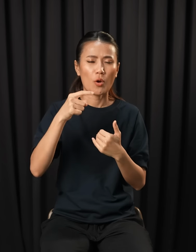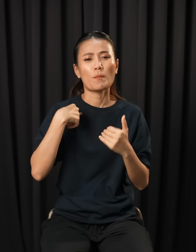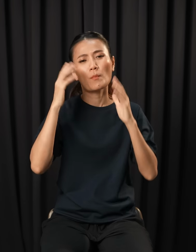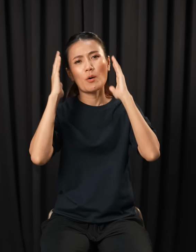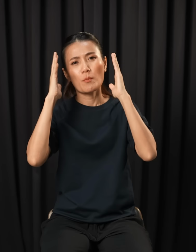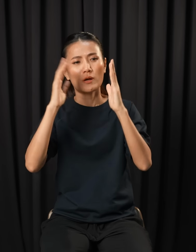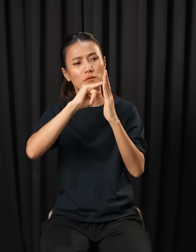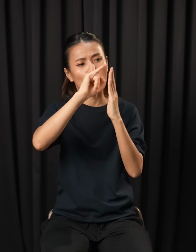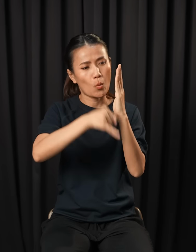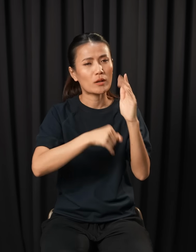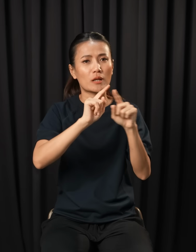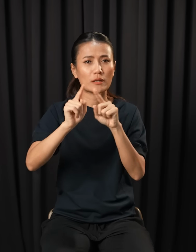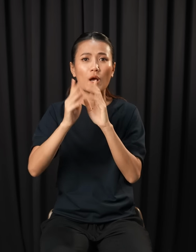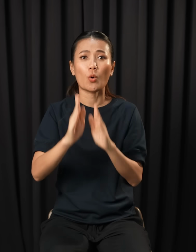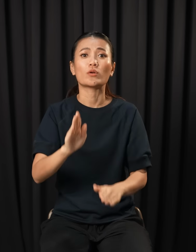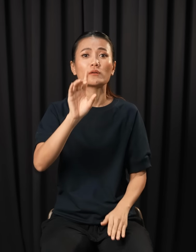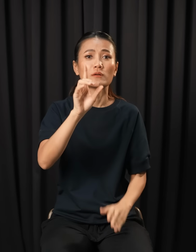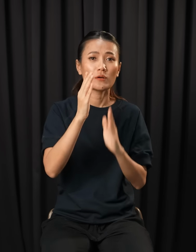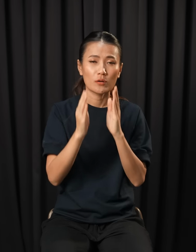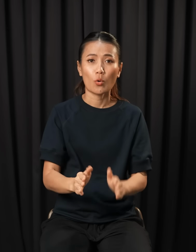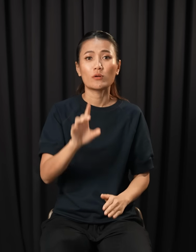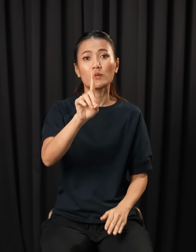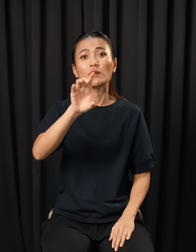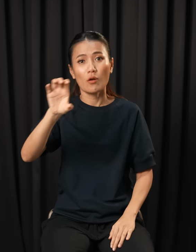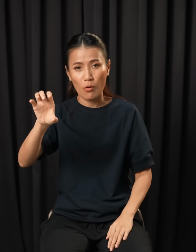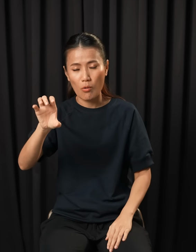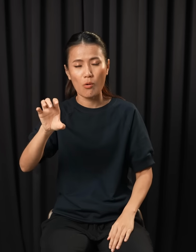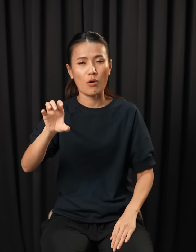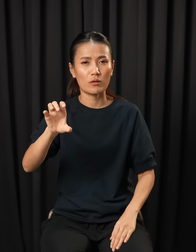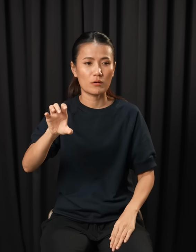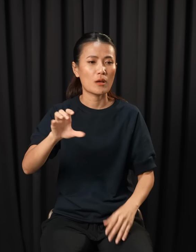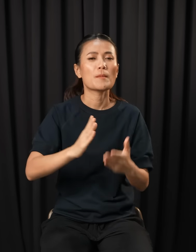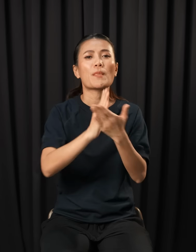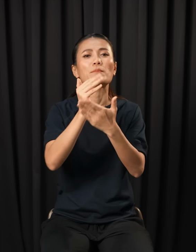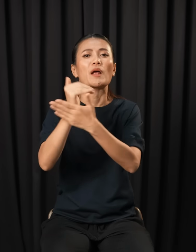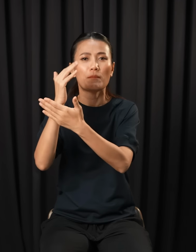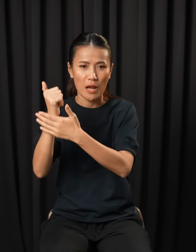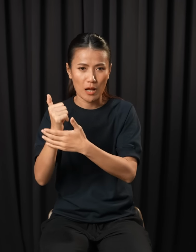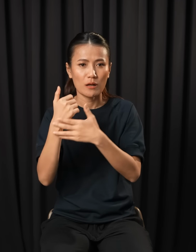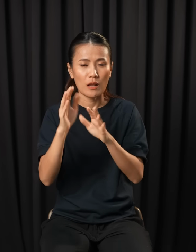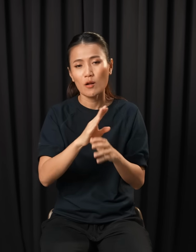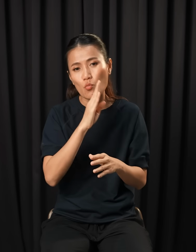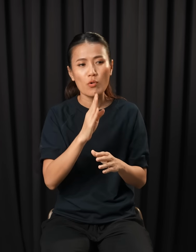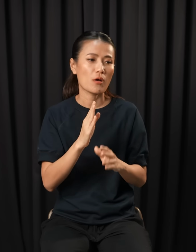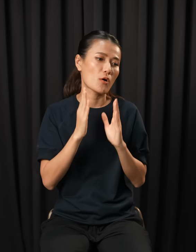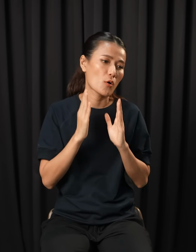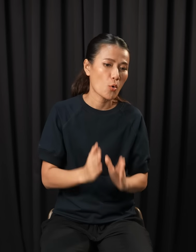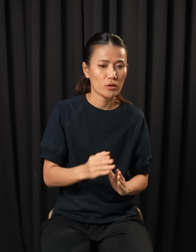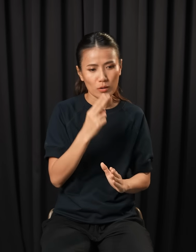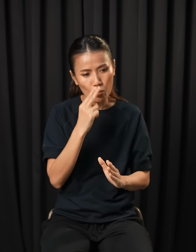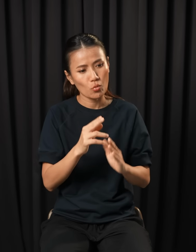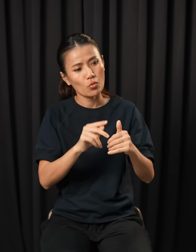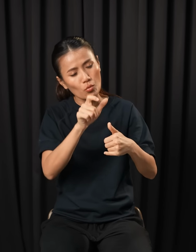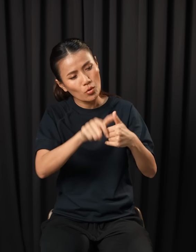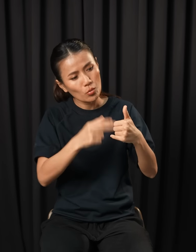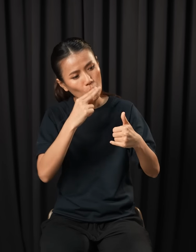เห็นชัด ๆ คราวนี้ระบบมันเป็นอย่างนี้ก็คือว่าต้อง primary ให้ทุกจังหวัดเห็นชอบก่อน 100 คนไม่มีบัฟเฟอร์เลย okay. ไม่มีบัฟเฟอร์เหลือเลยพอเข้า100